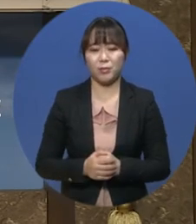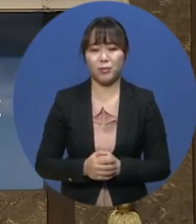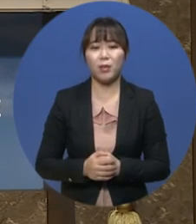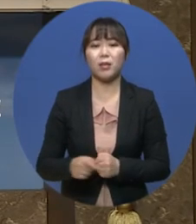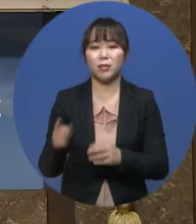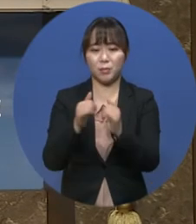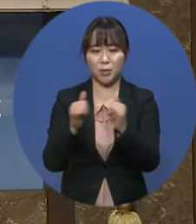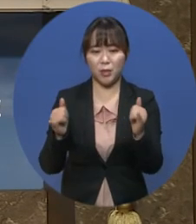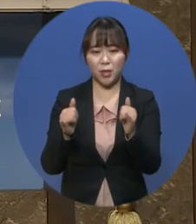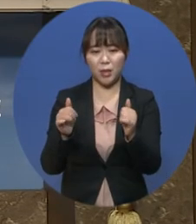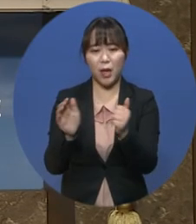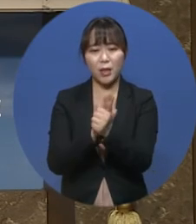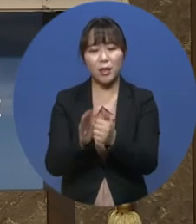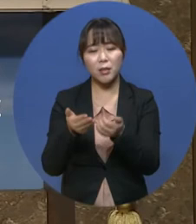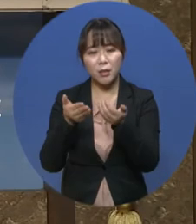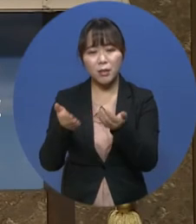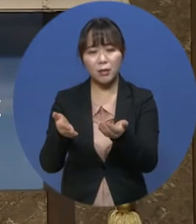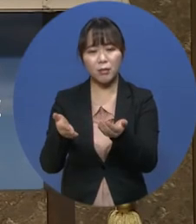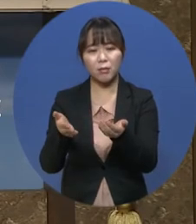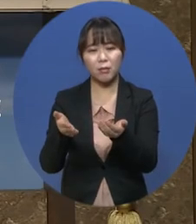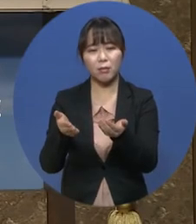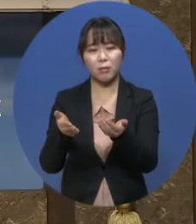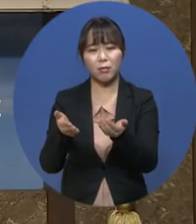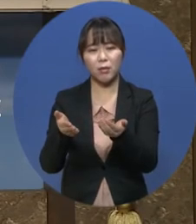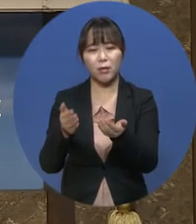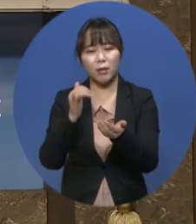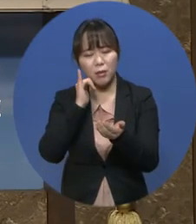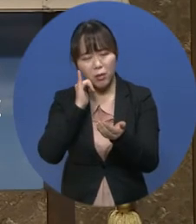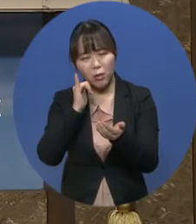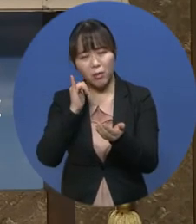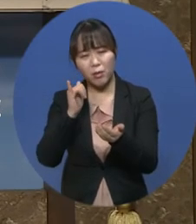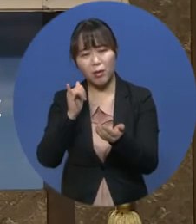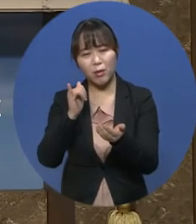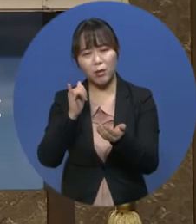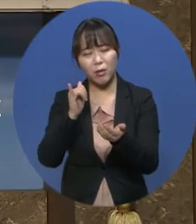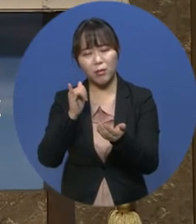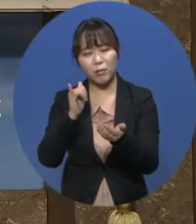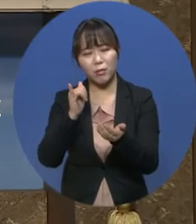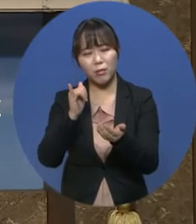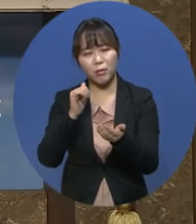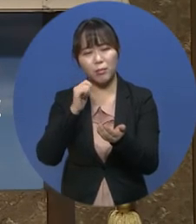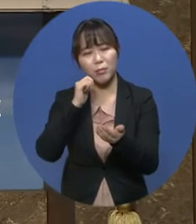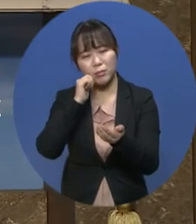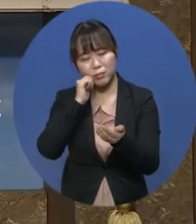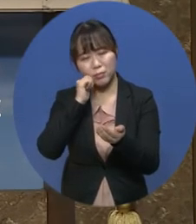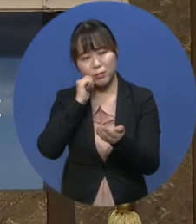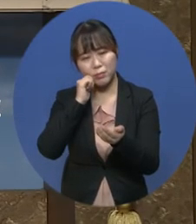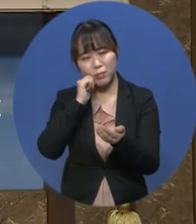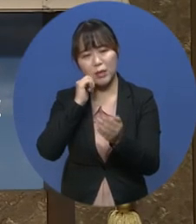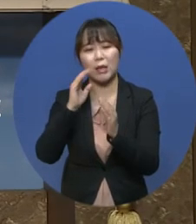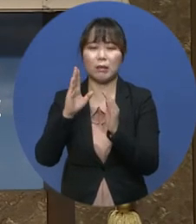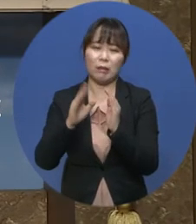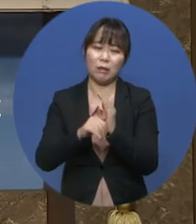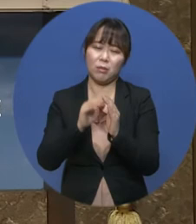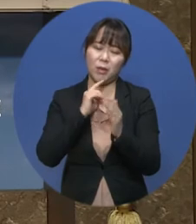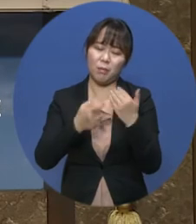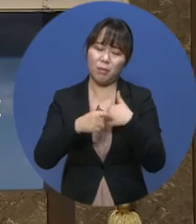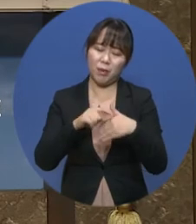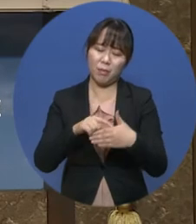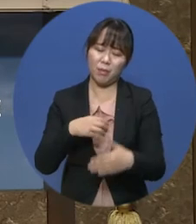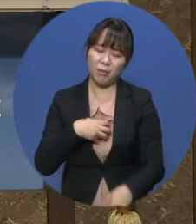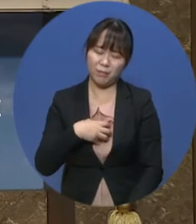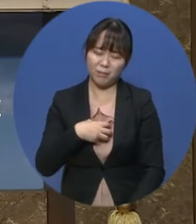그 분들에게 혜택을 드린다는 연락을 못해야 되는 그 순간이 정말 마음이